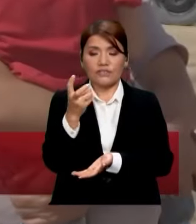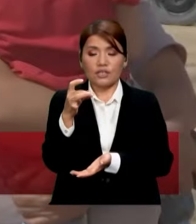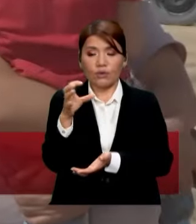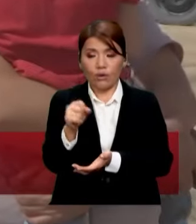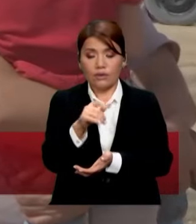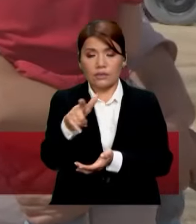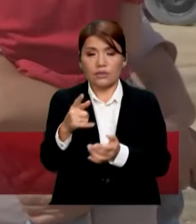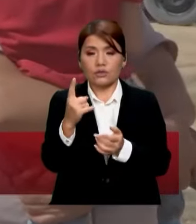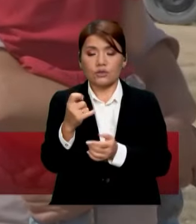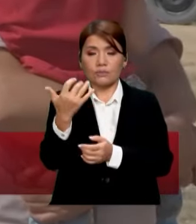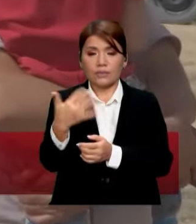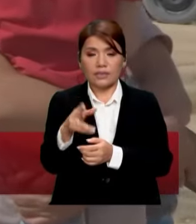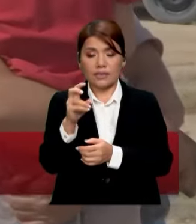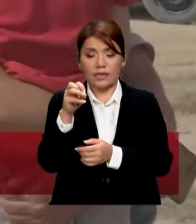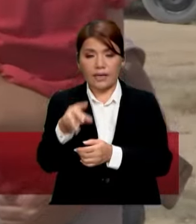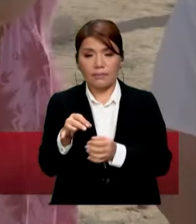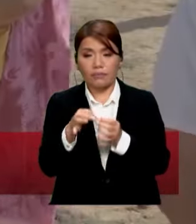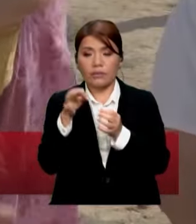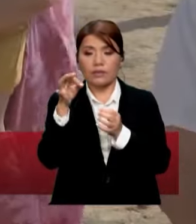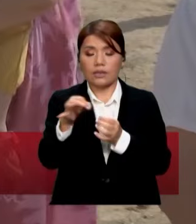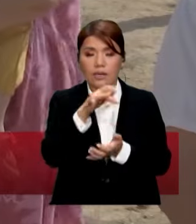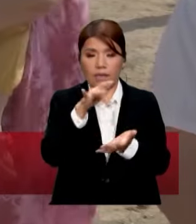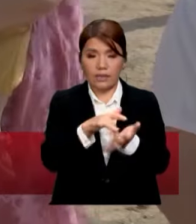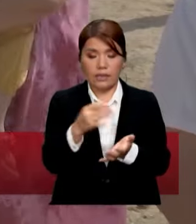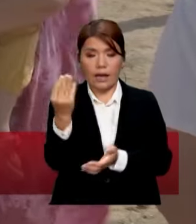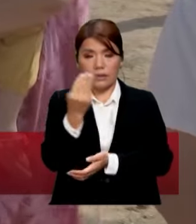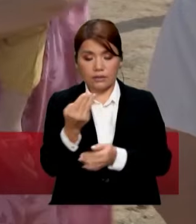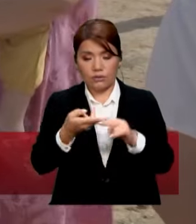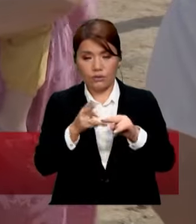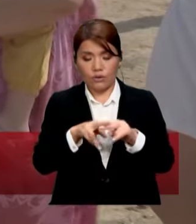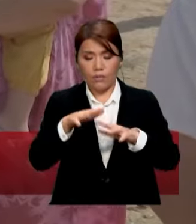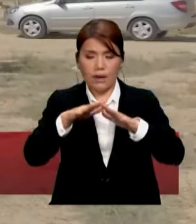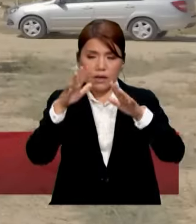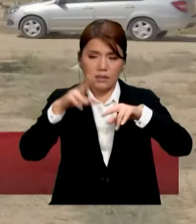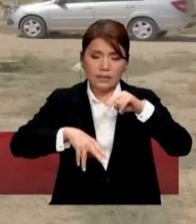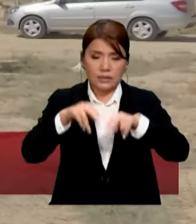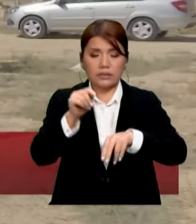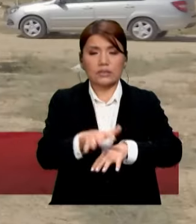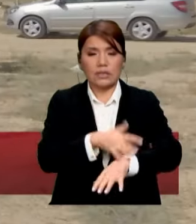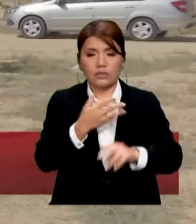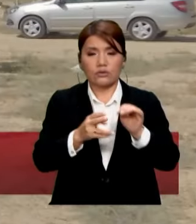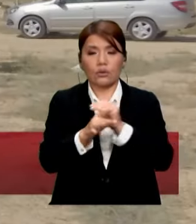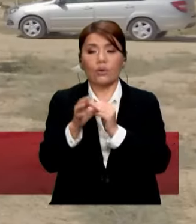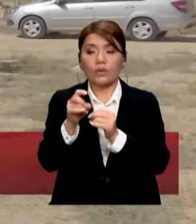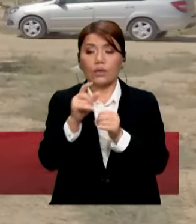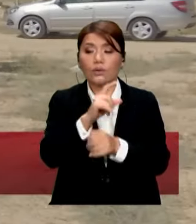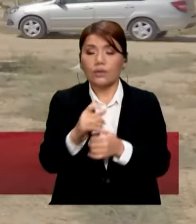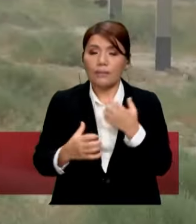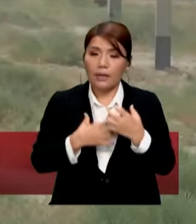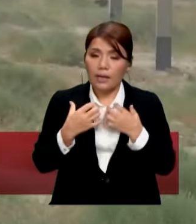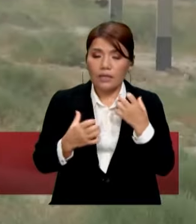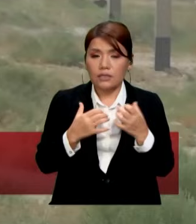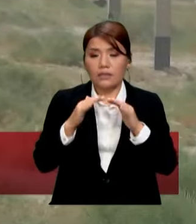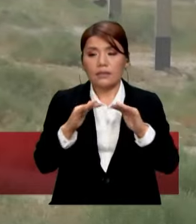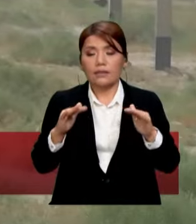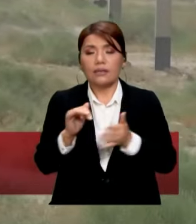находится в 150 километрах от Актау. В жилом массиве массовая застройка продолжается. Вместе с тем, люди обеспокоены судьбой